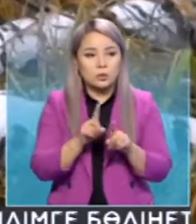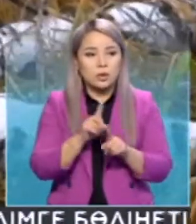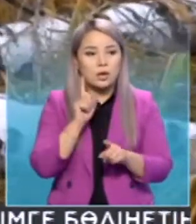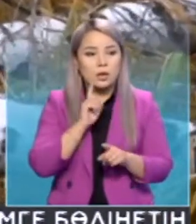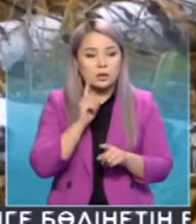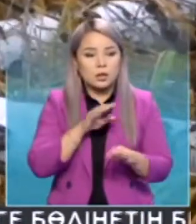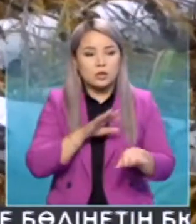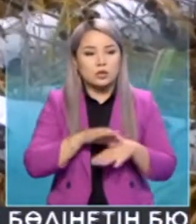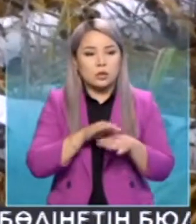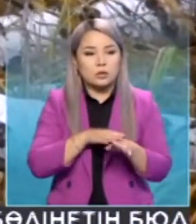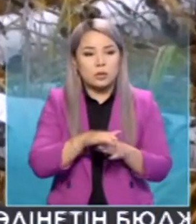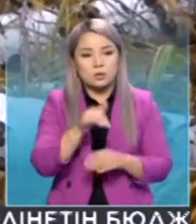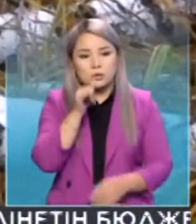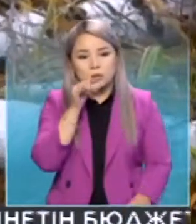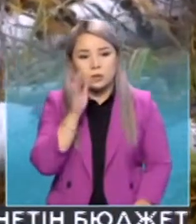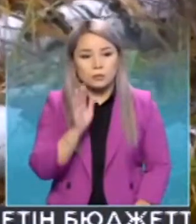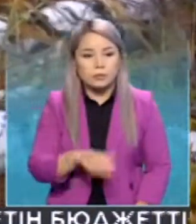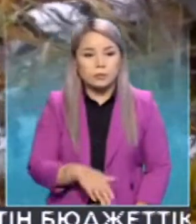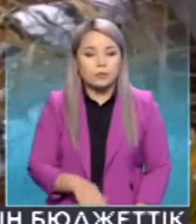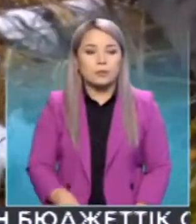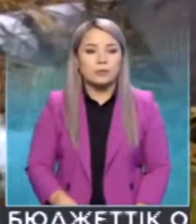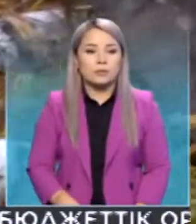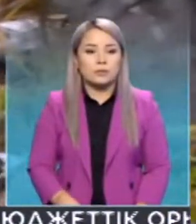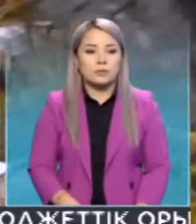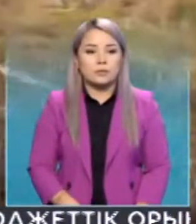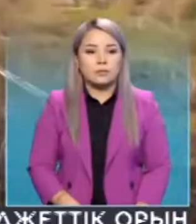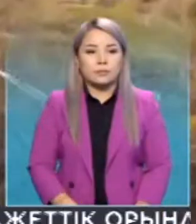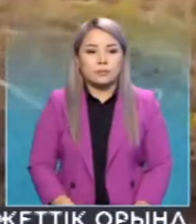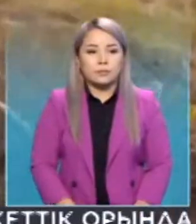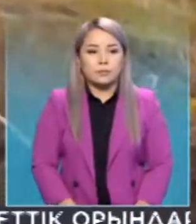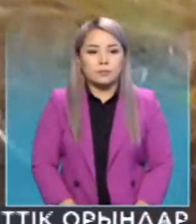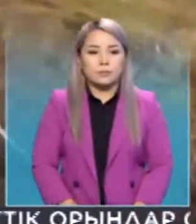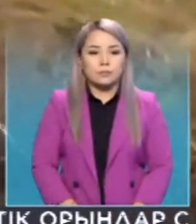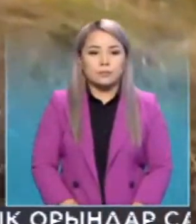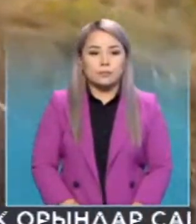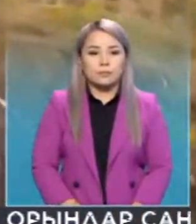әзірге шарасыз отыр. Эльмира Кәленова, Ерлан Қалиев, Қазақстан ұлттық арнасы.